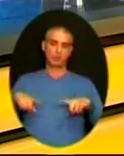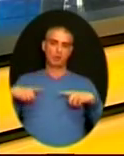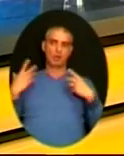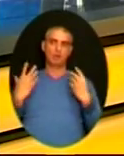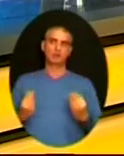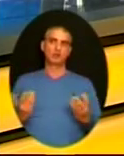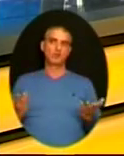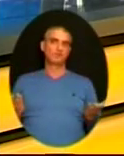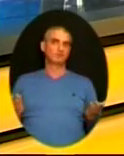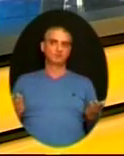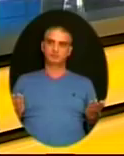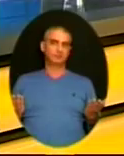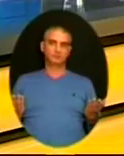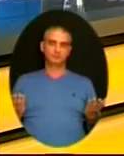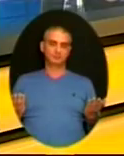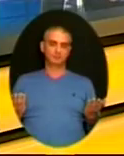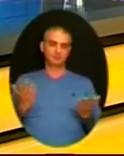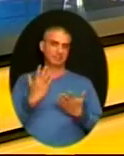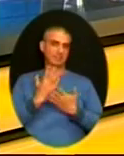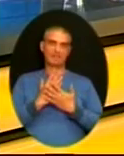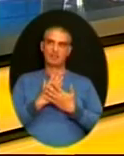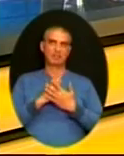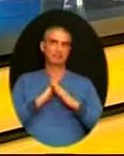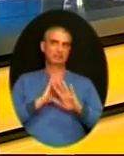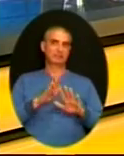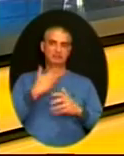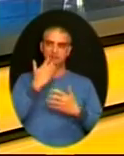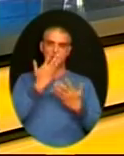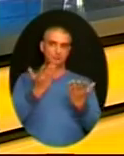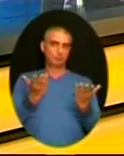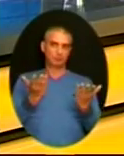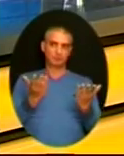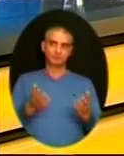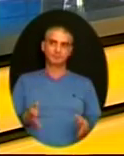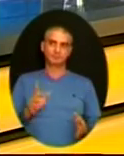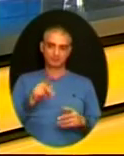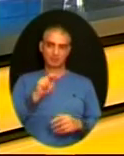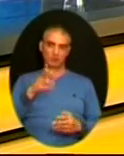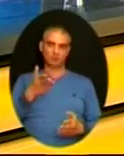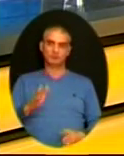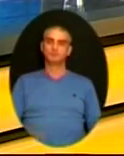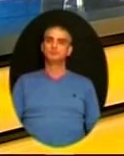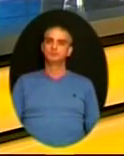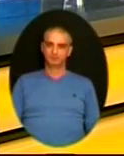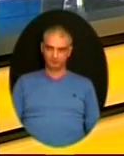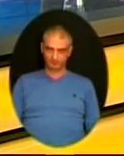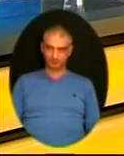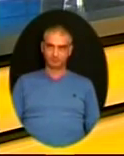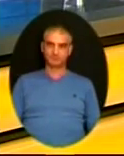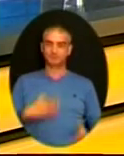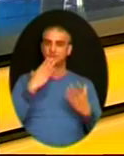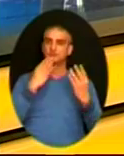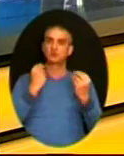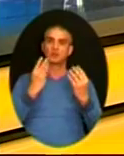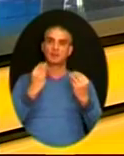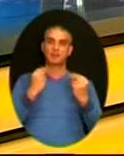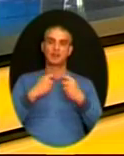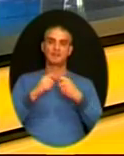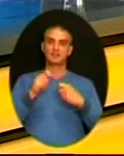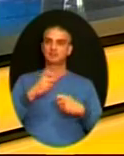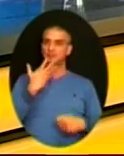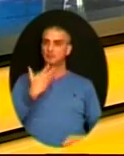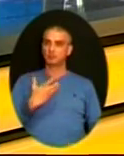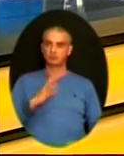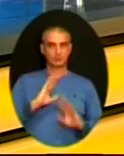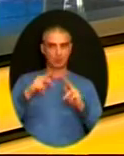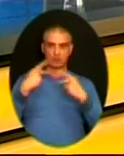טוב, הוא סולט כבר מכל הסיפור הזה, זה העניין כאן. תודה רבה. בסדר גמור, תודה רבה חבר הכנסת אליעזר מוזס. לא